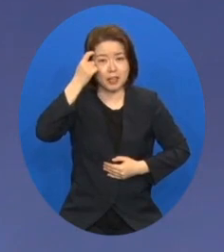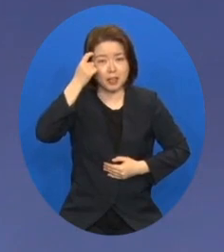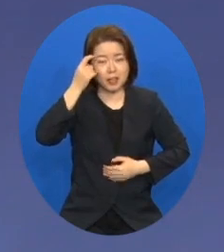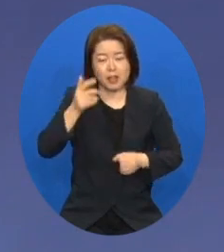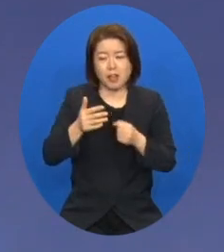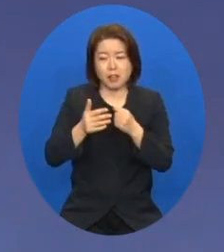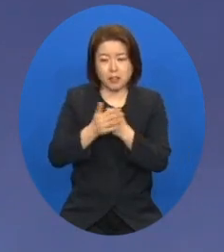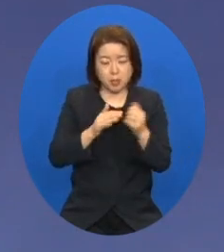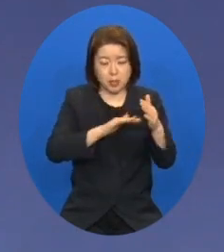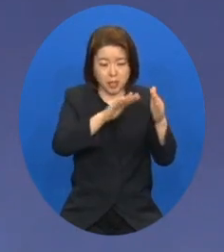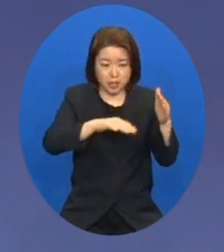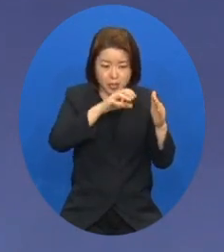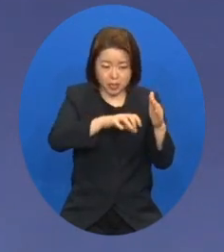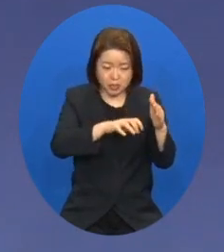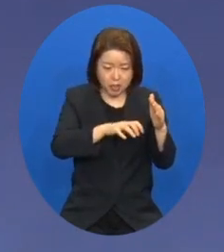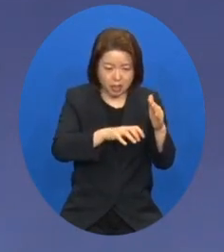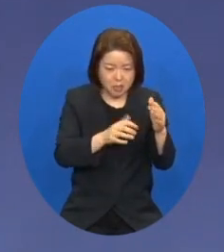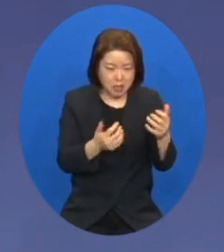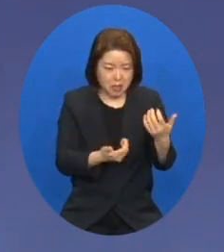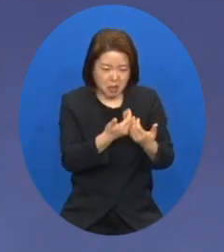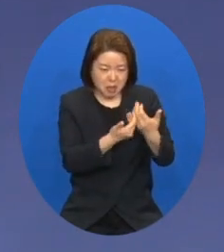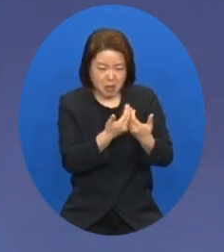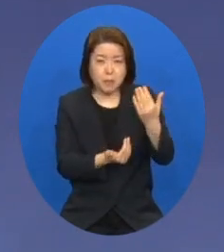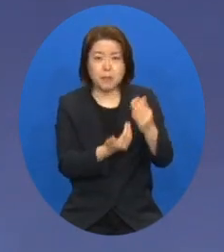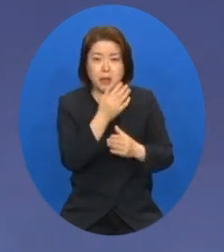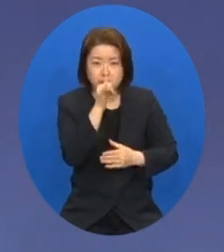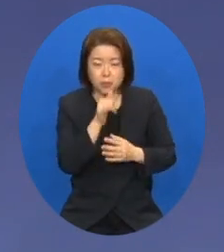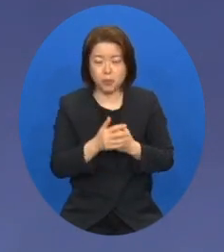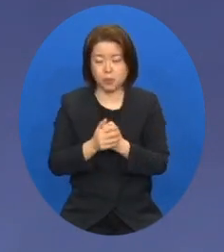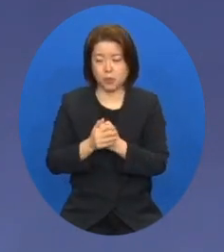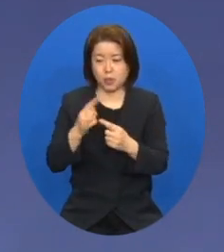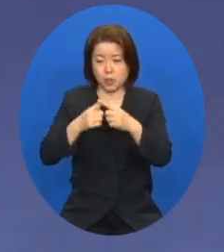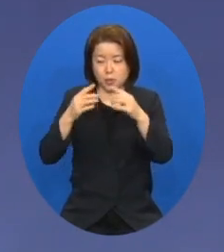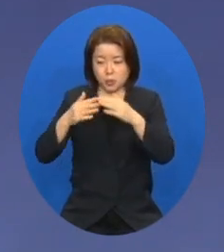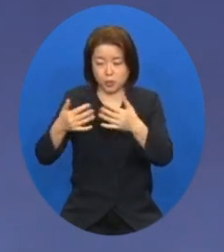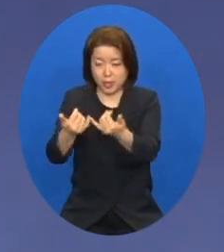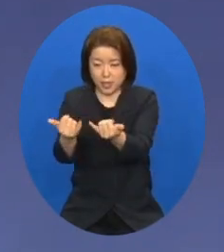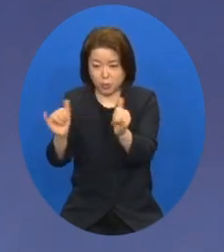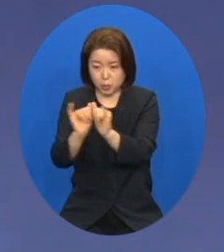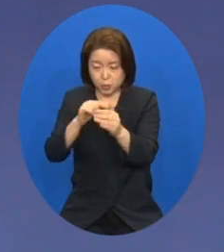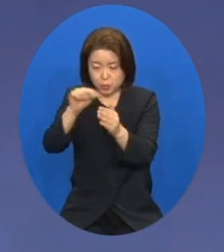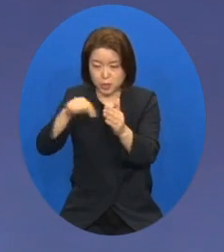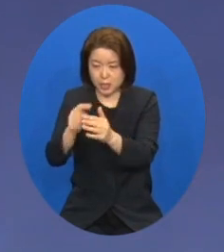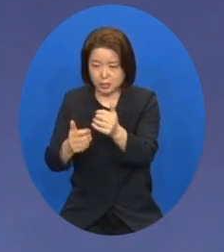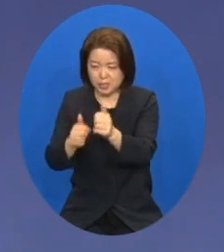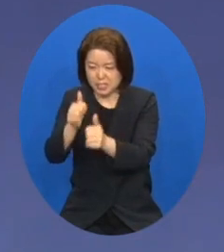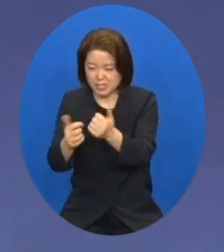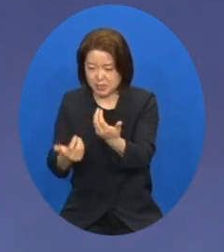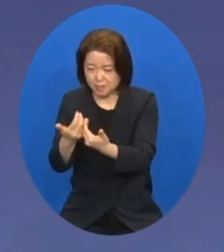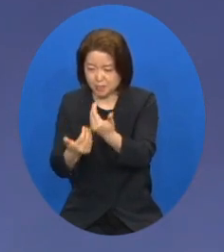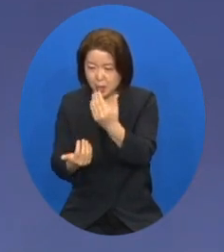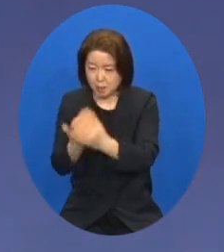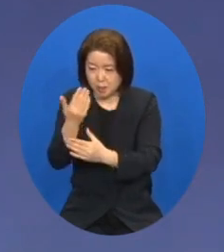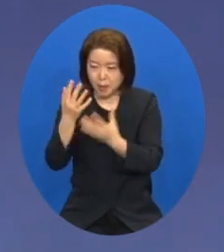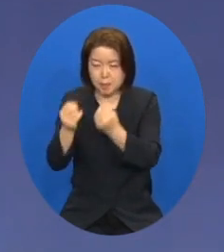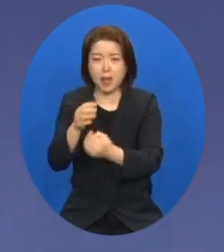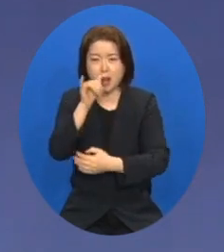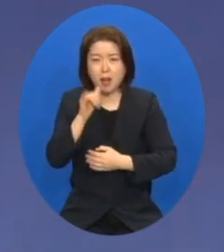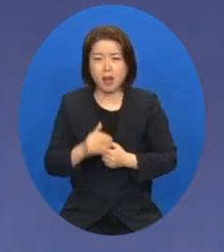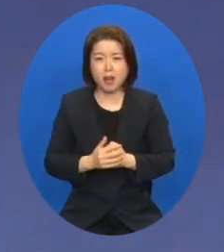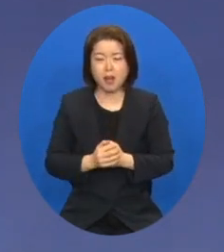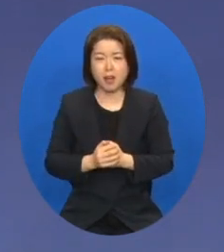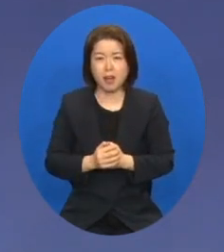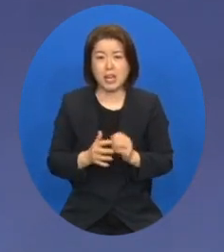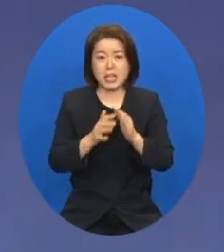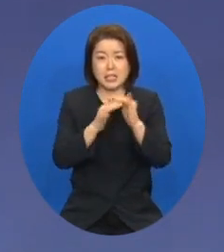오히려 가정 안에 불난 도 일어나고 또 교회 공동체 안에도 시험이 많이 생깁니다 사람들은